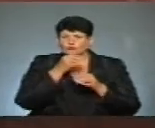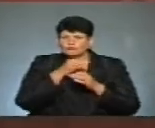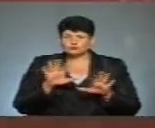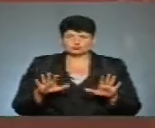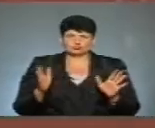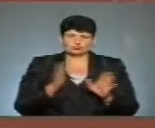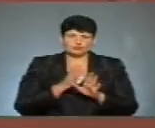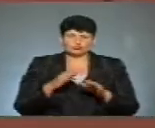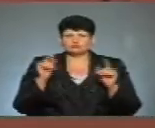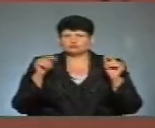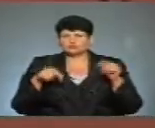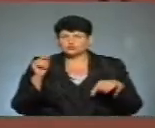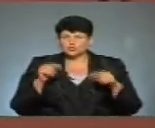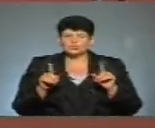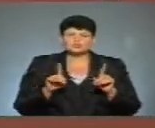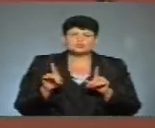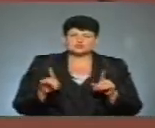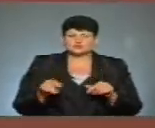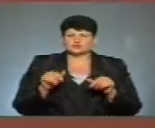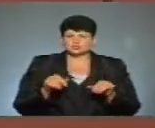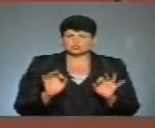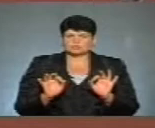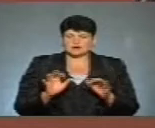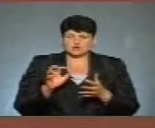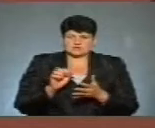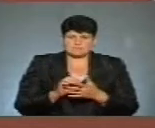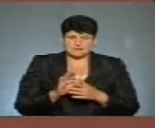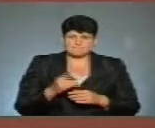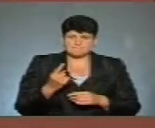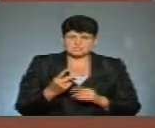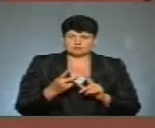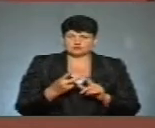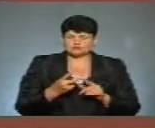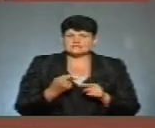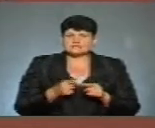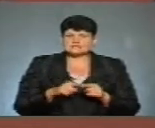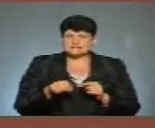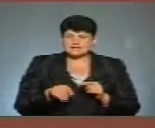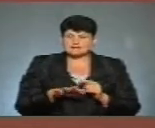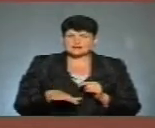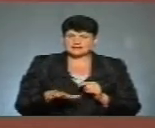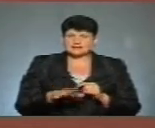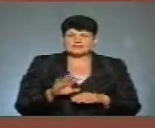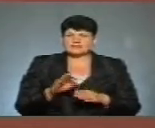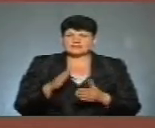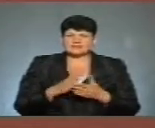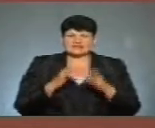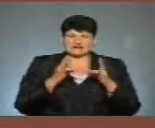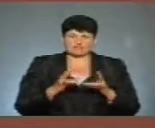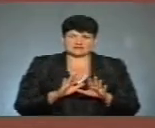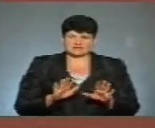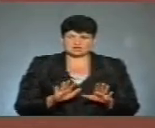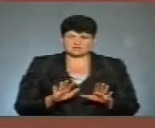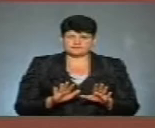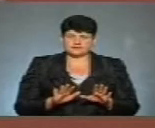погоду. Тут чи дощ, чи що, води немає, тут нормально займатися, по-перше. По-друге, цей майданчик не є травматичний.